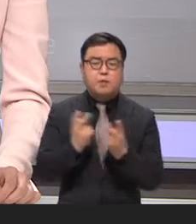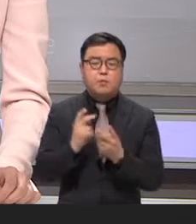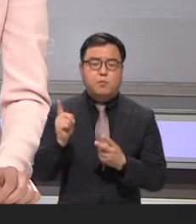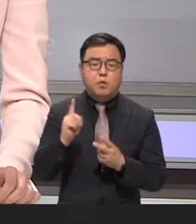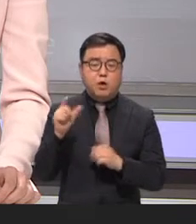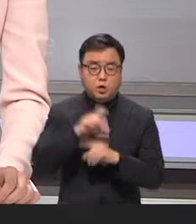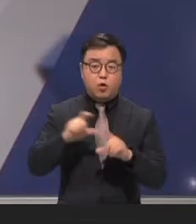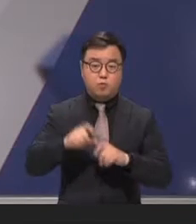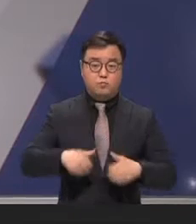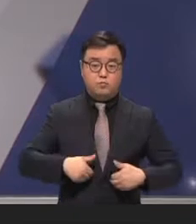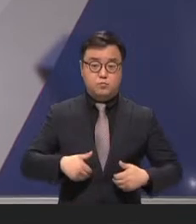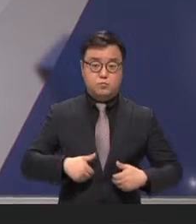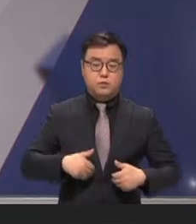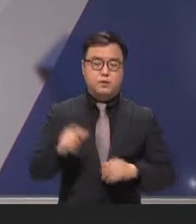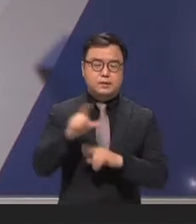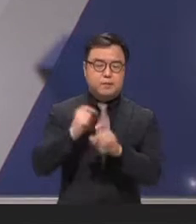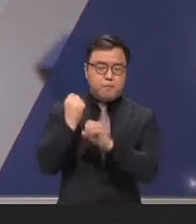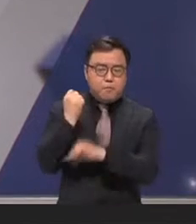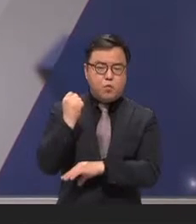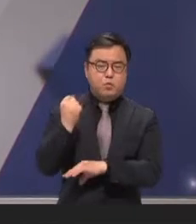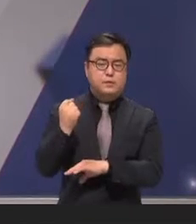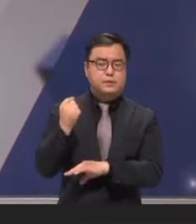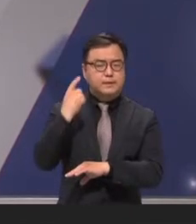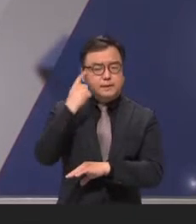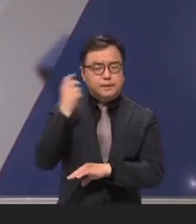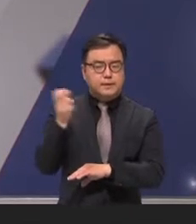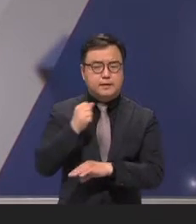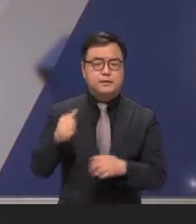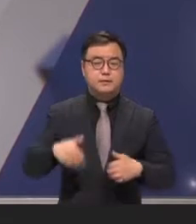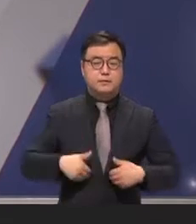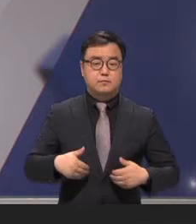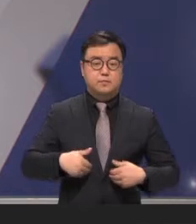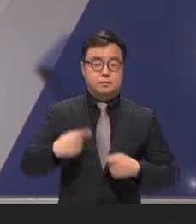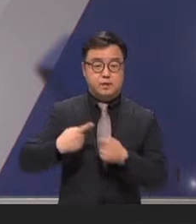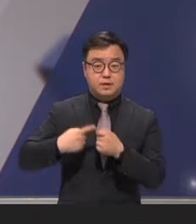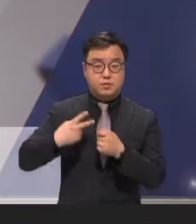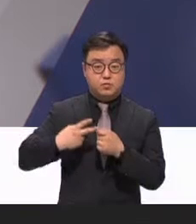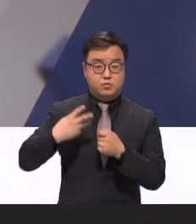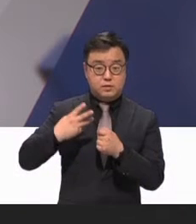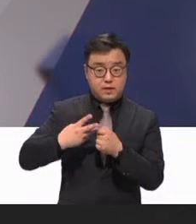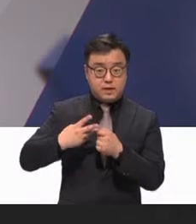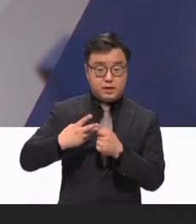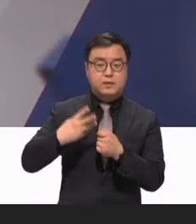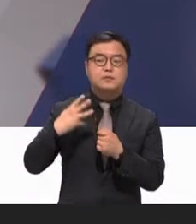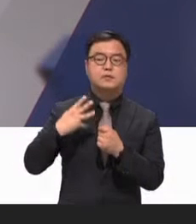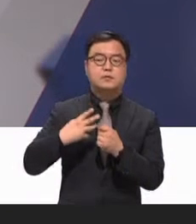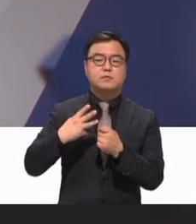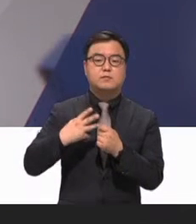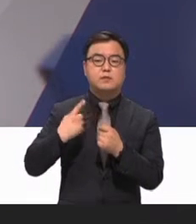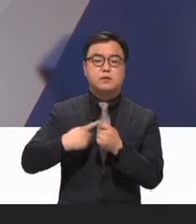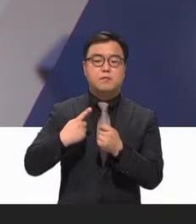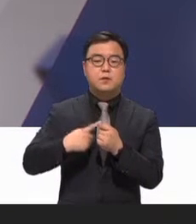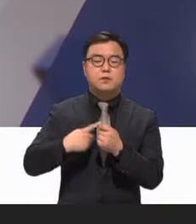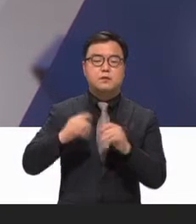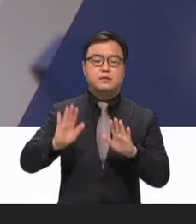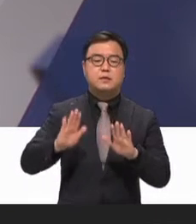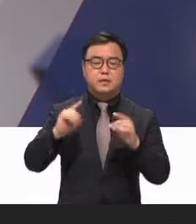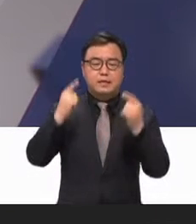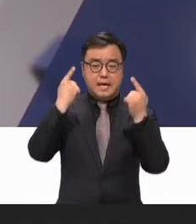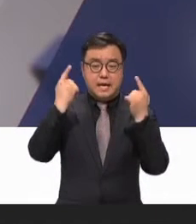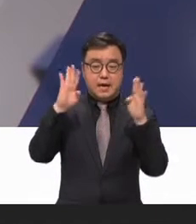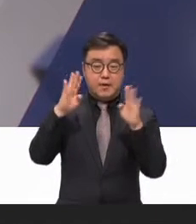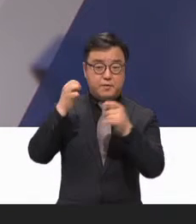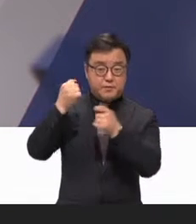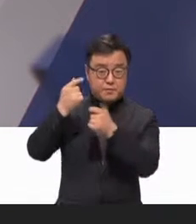네, 이제 좀 본질적인 문제를 좀 다뤄야 된다고 생각하는데요. 예. 세 가지로 말씀드릴 수 있습니다. 첫 번째는 역시 이제 좀 대학 서열화